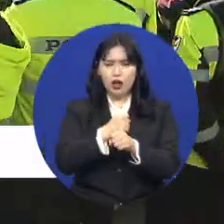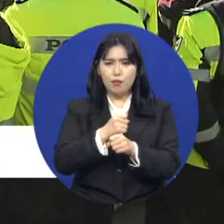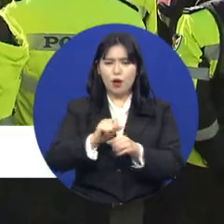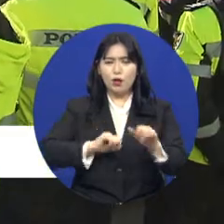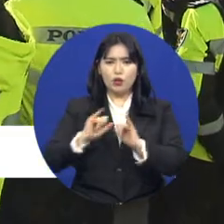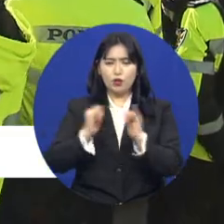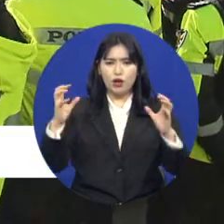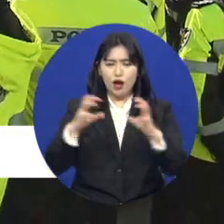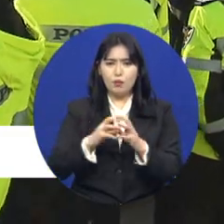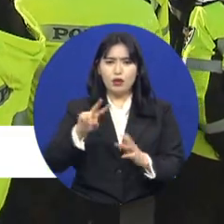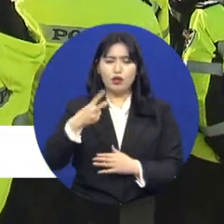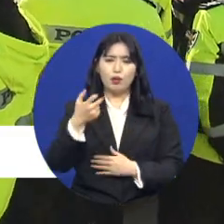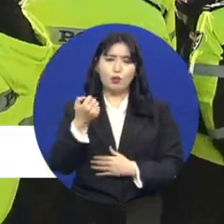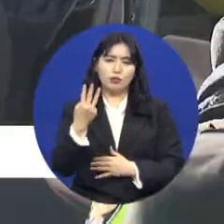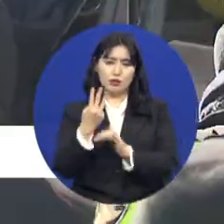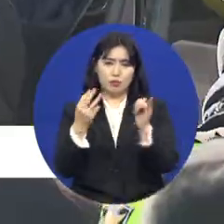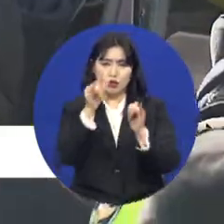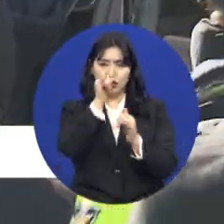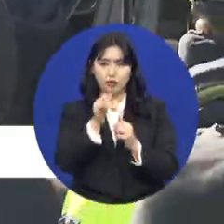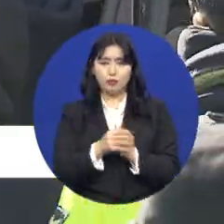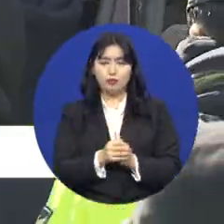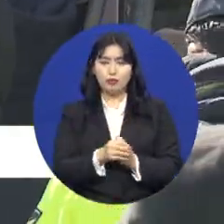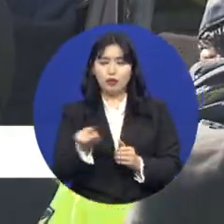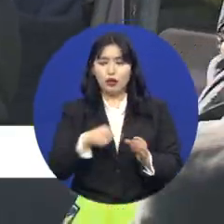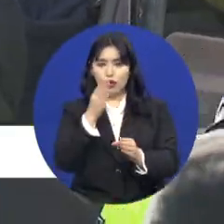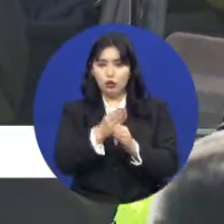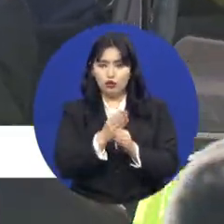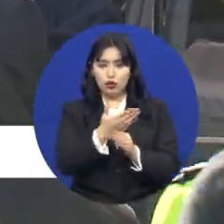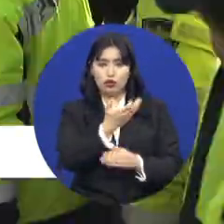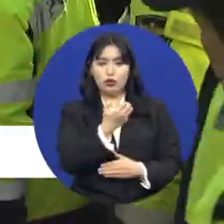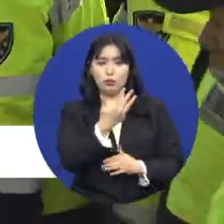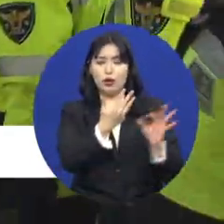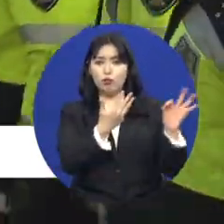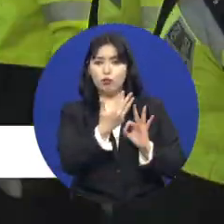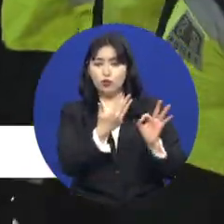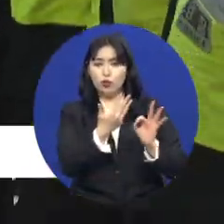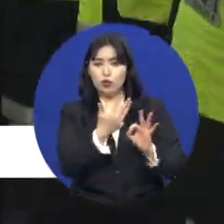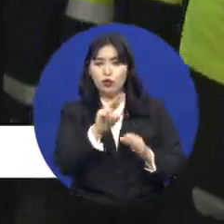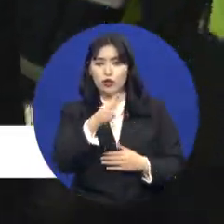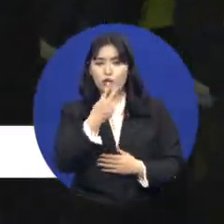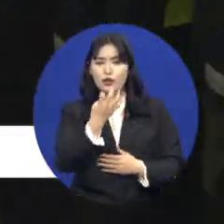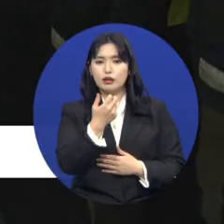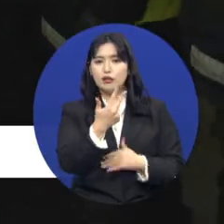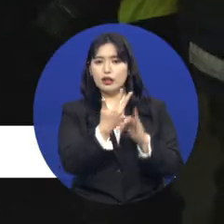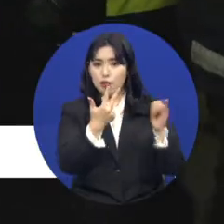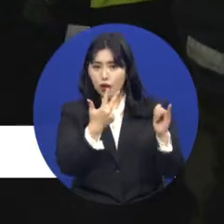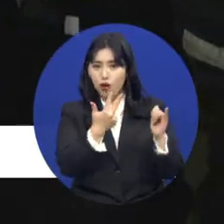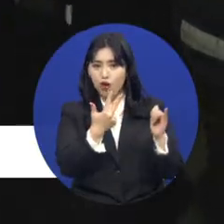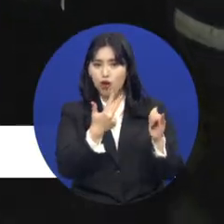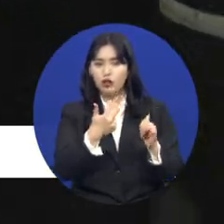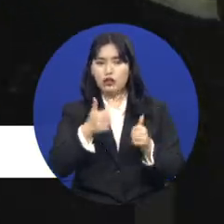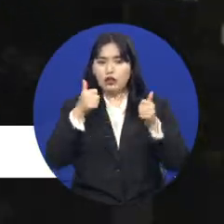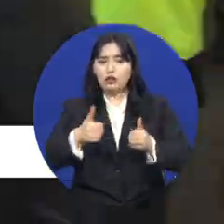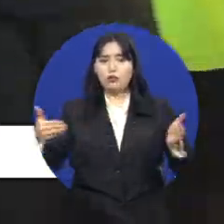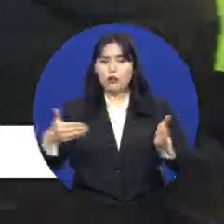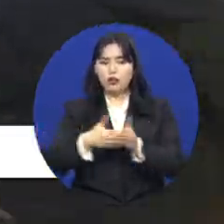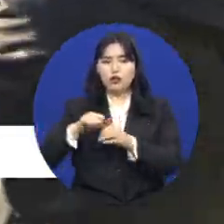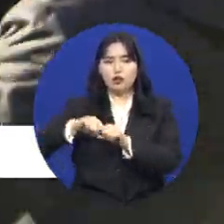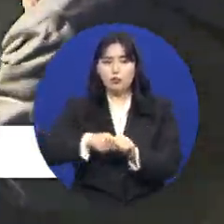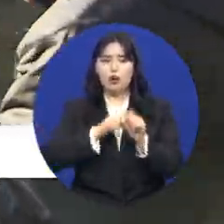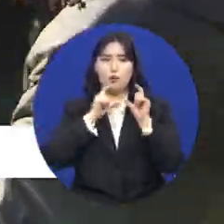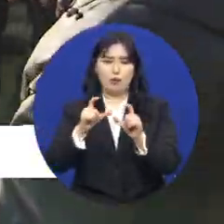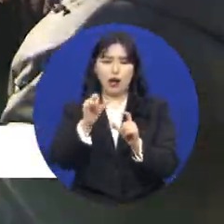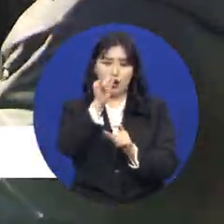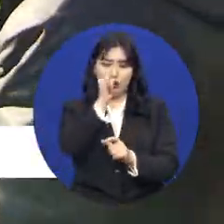활동가는 253명. 이 가운데 98%인 247명은 재판이 끝나 형이